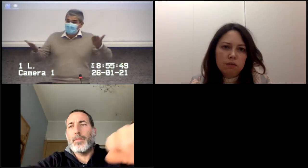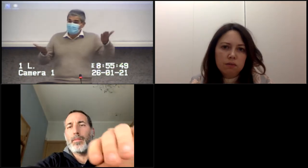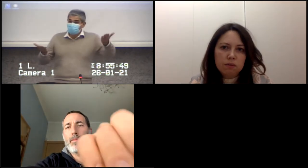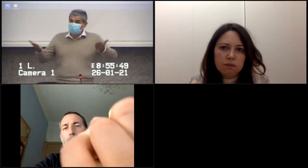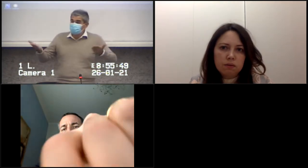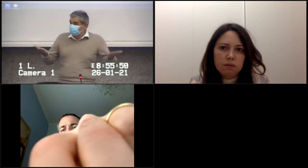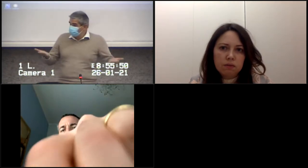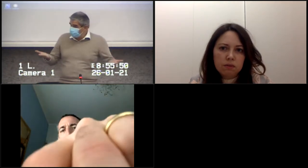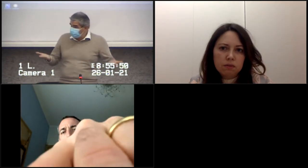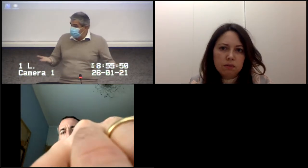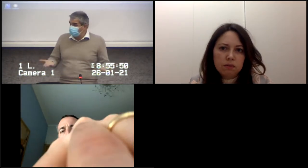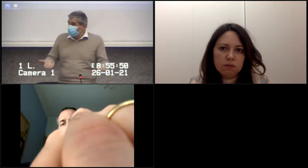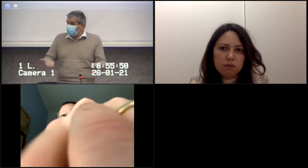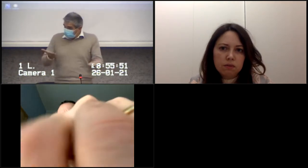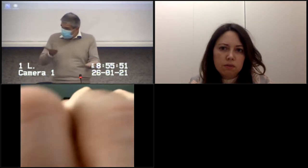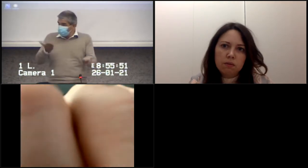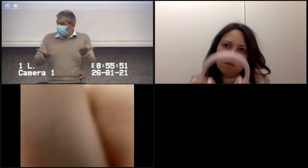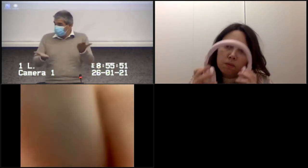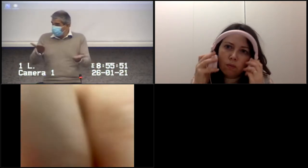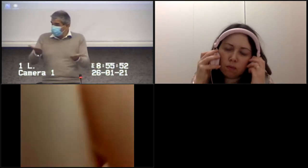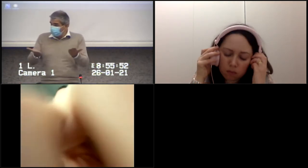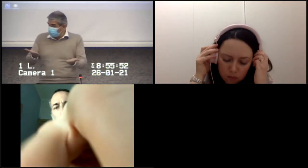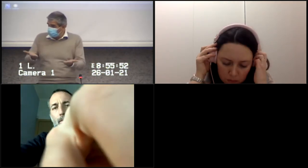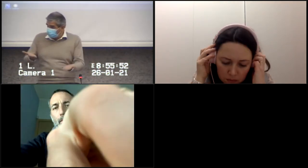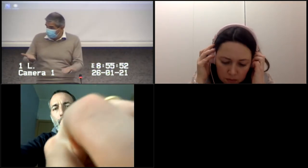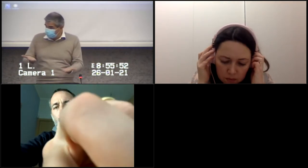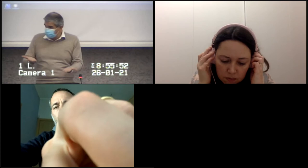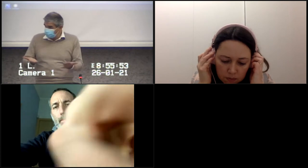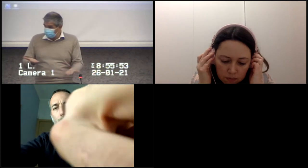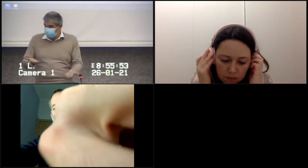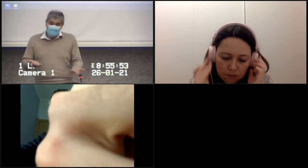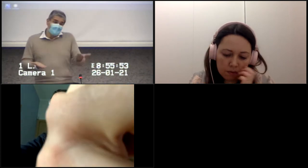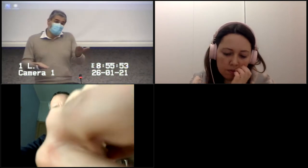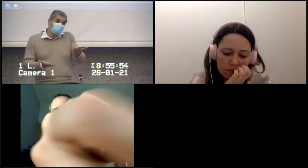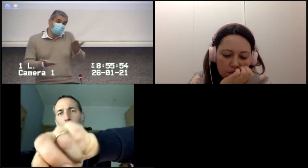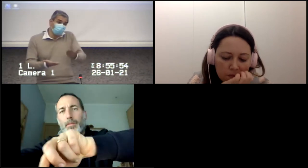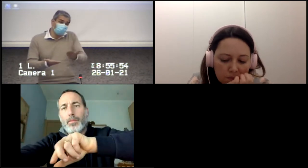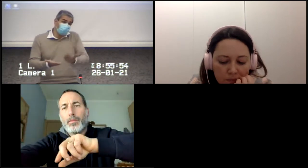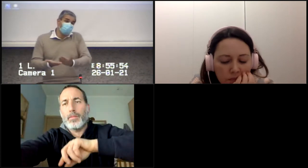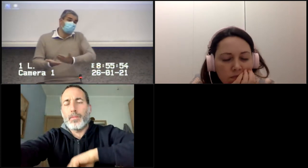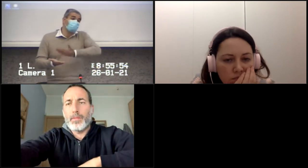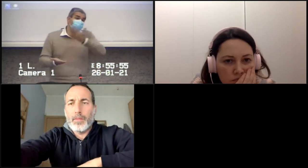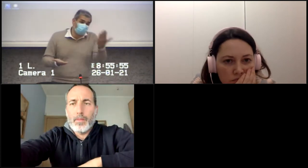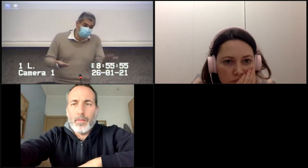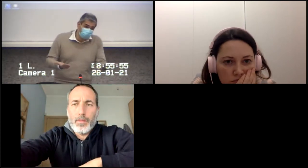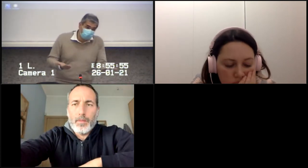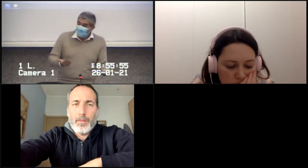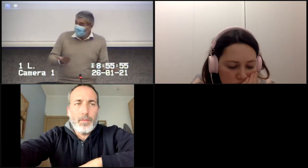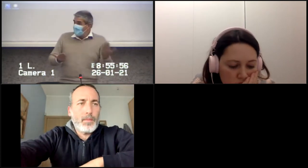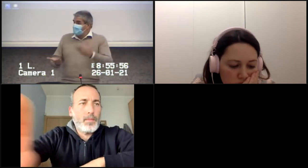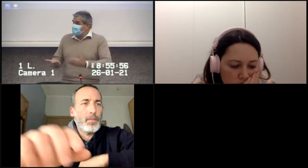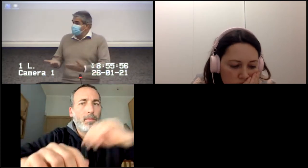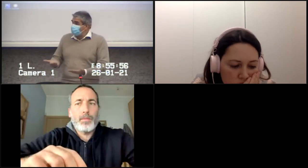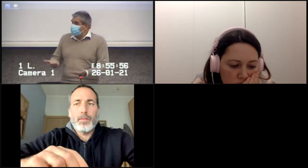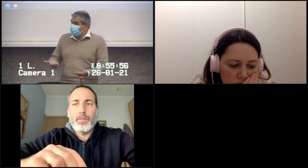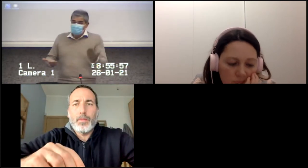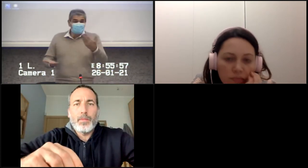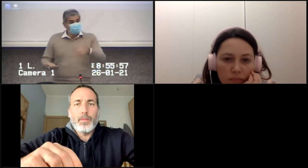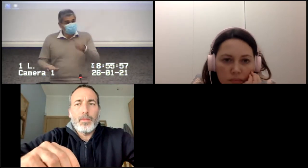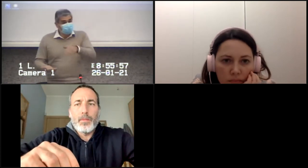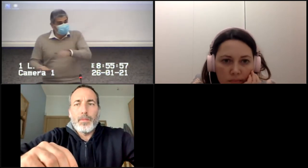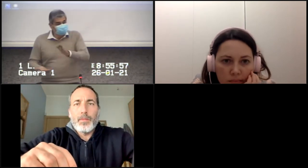c'è forte disomogeneità. Allora ecco dove andiamo noi a regolare questa cosa. Quindi per noi poi è più facile, ad